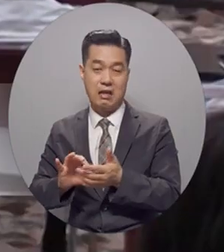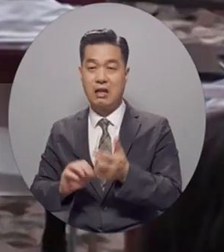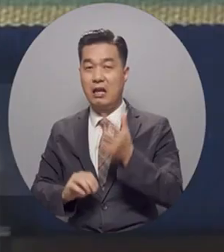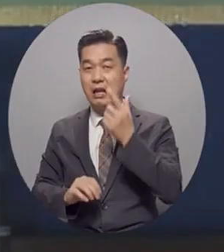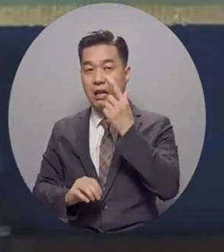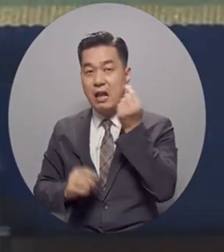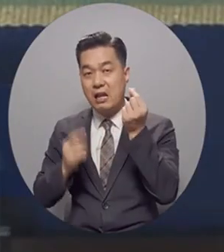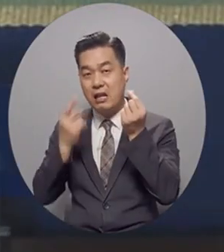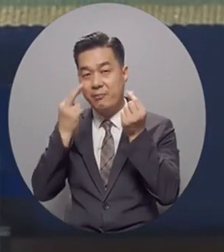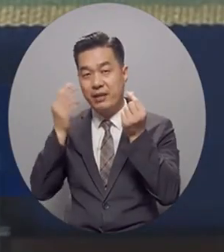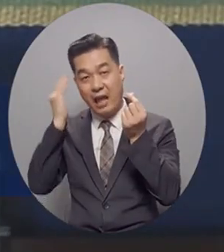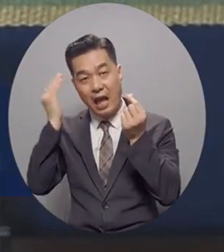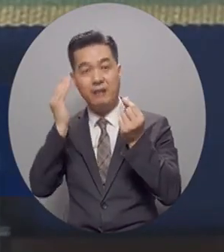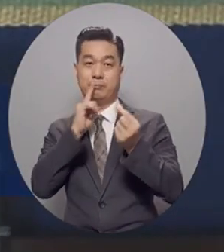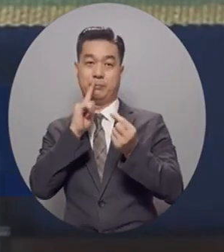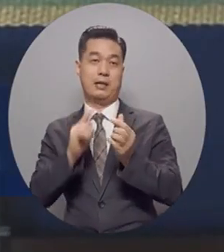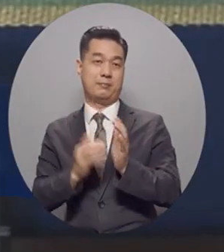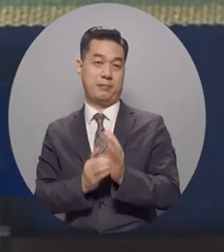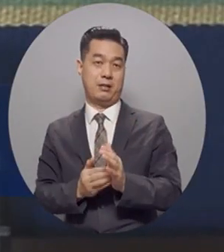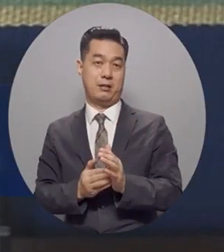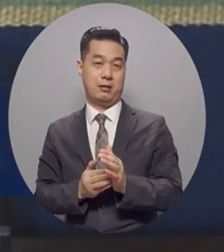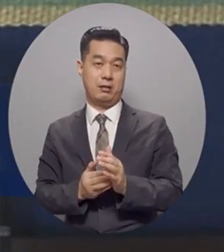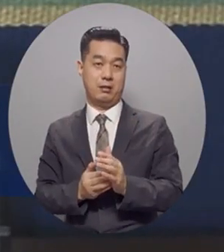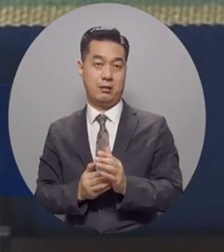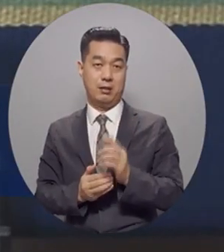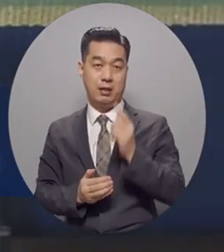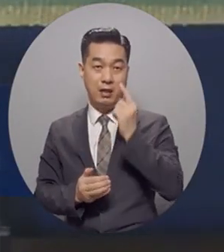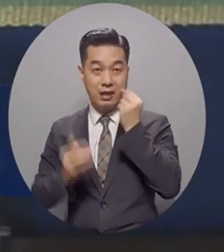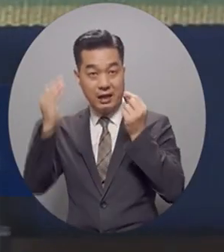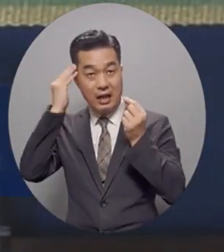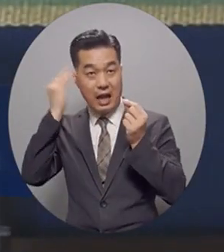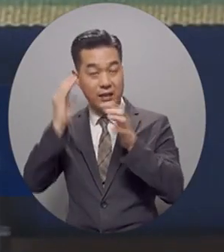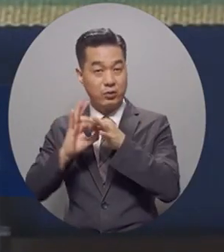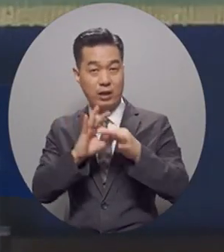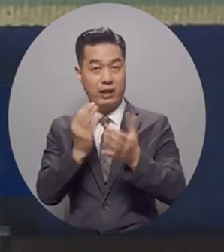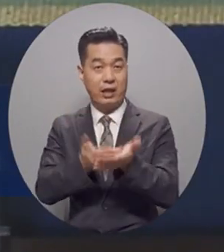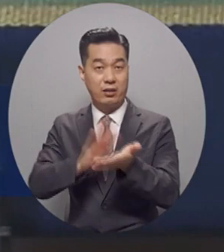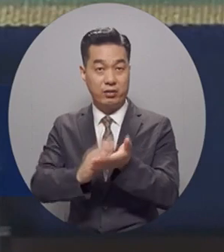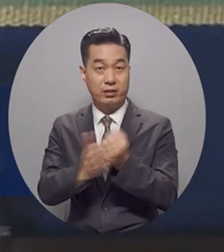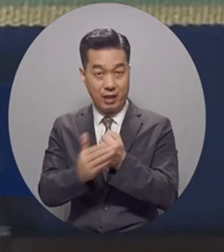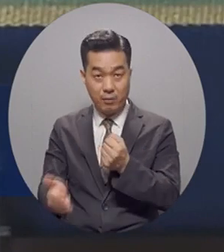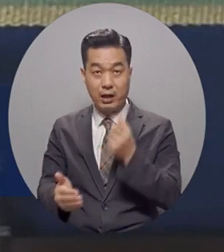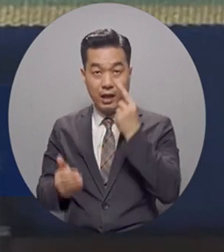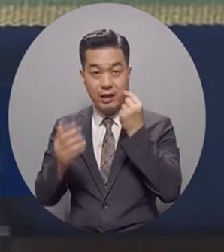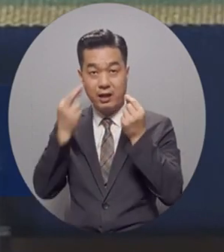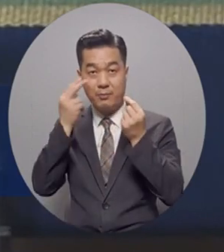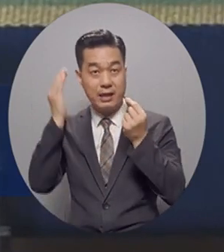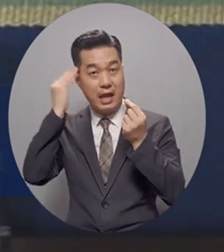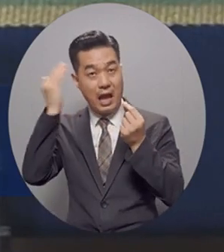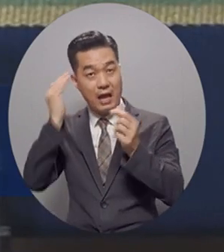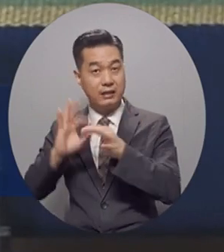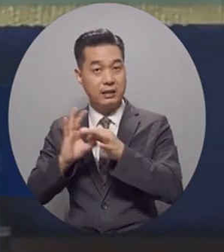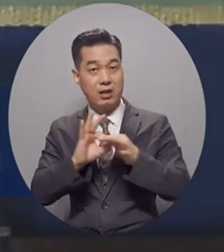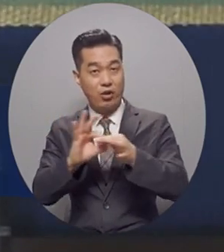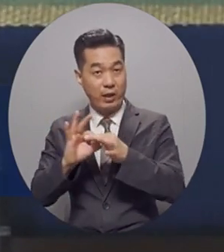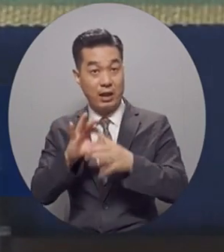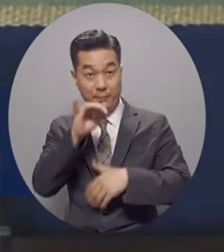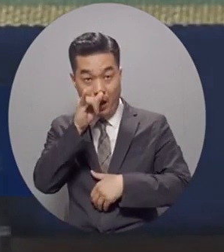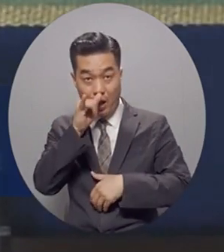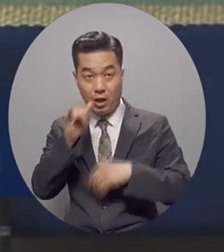일미한이라고 말했습니다. 니칸 관계가 개선されたので 日米韓の 連携も